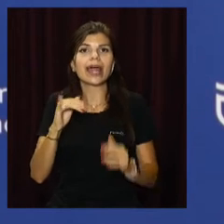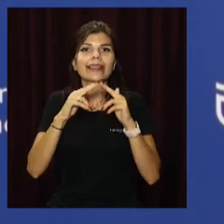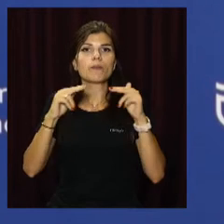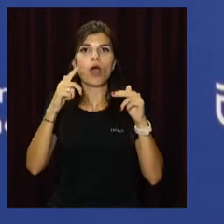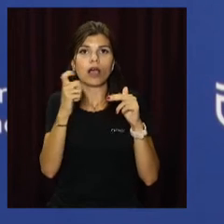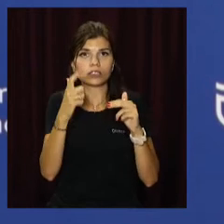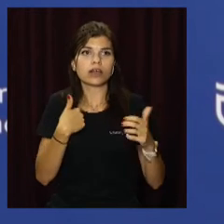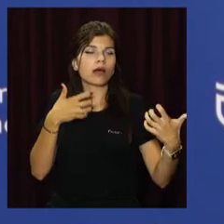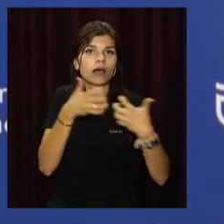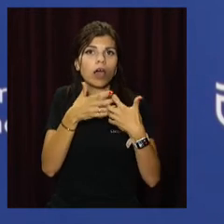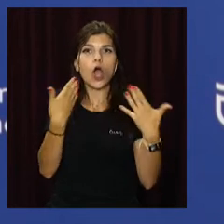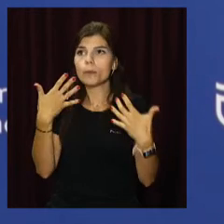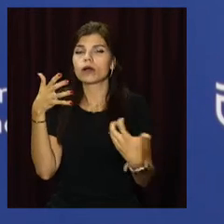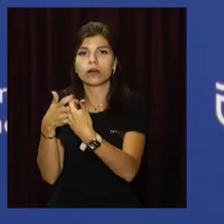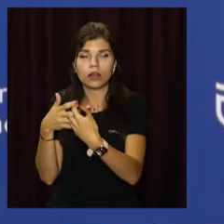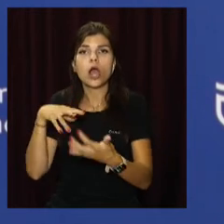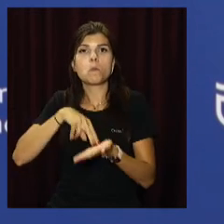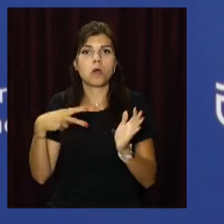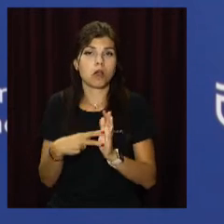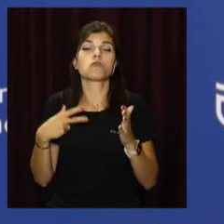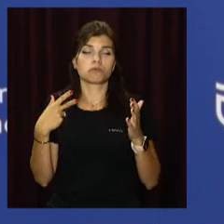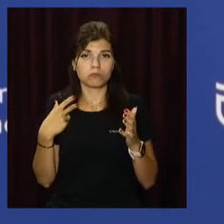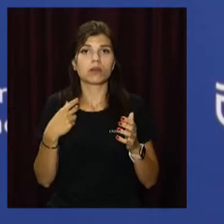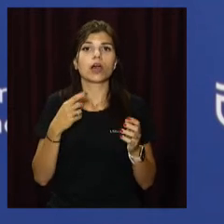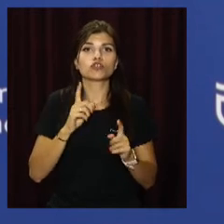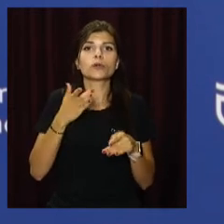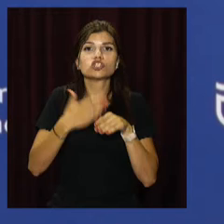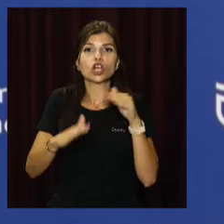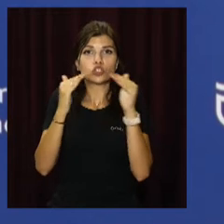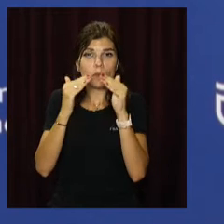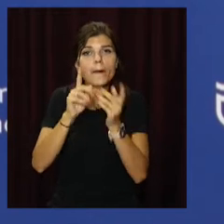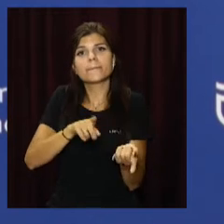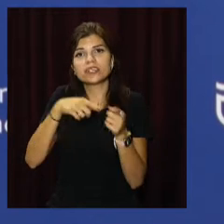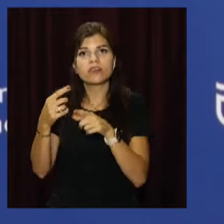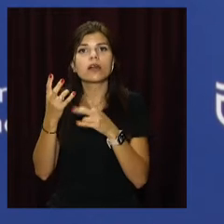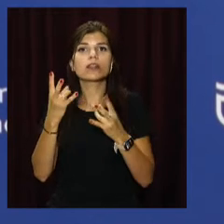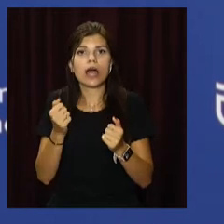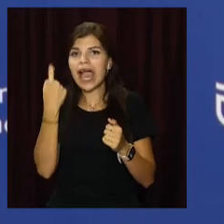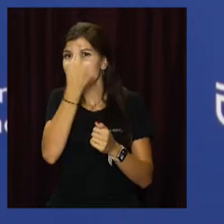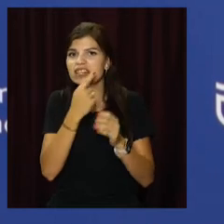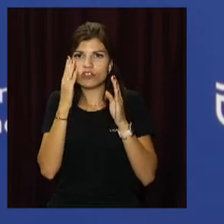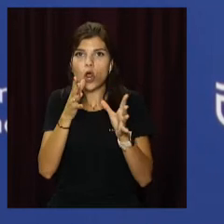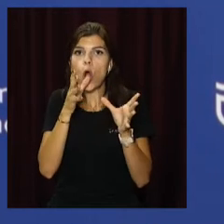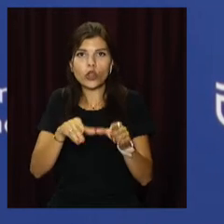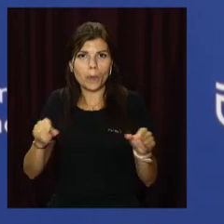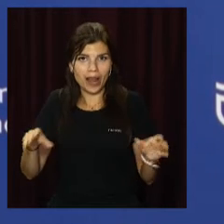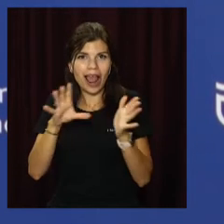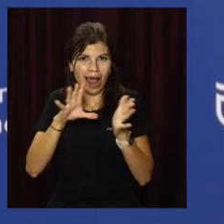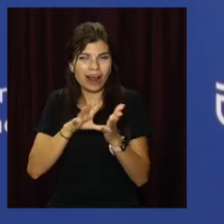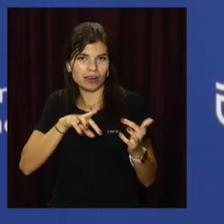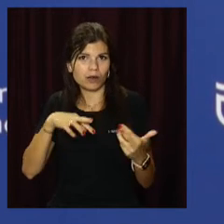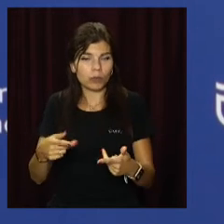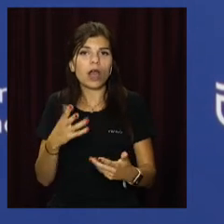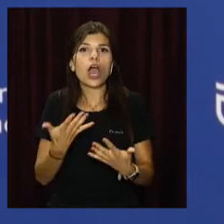Днепрогаза. У нас выработана общая концепция для того, чтобы часть домов перевести на индивидуальное отопление. Ну, в